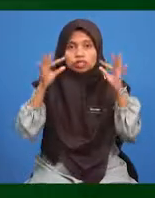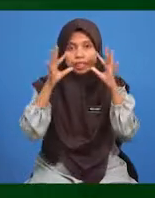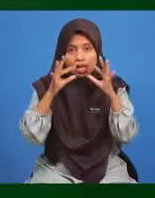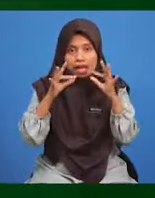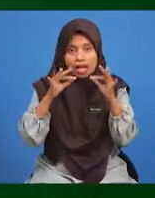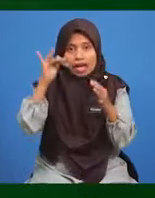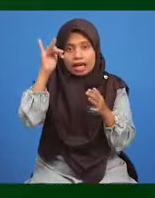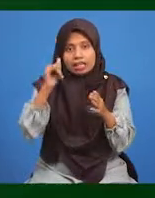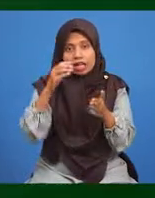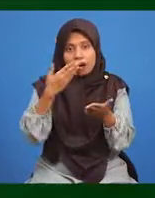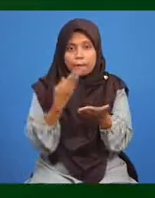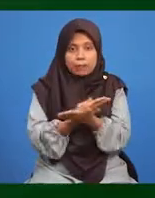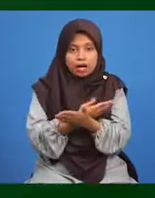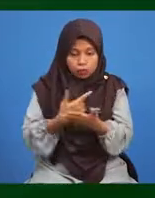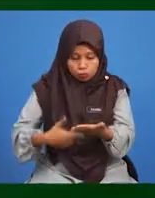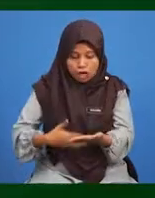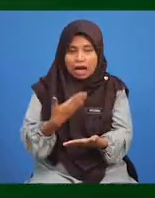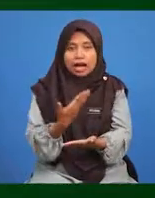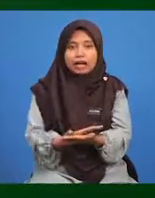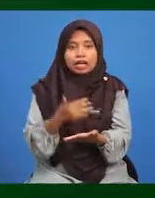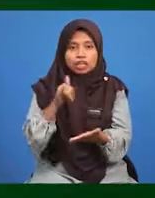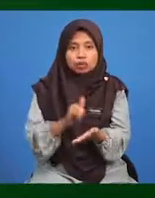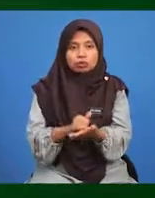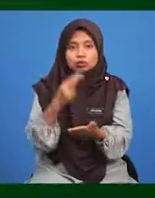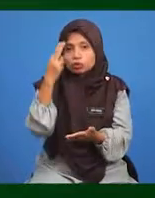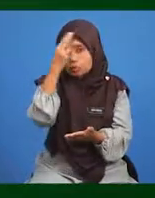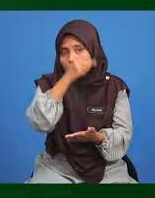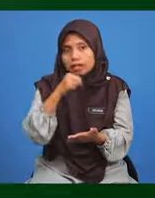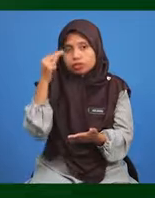baru lahir itu comel-comel semuanya.